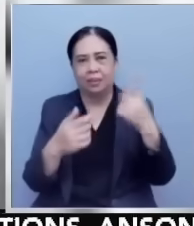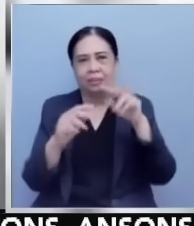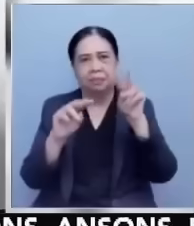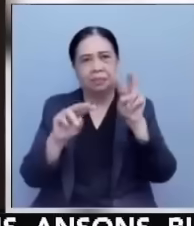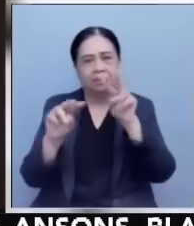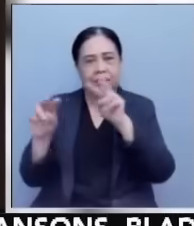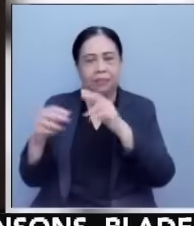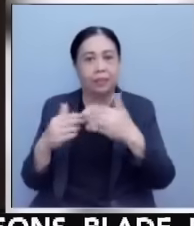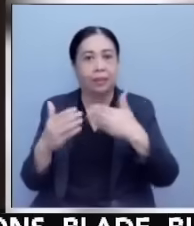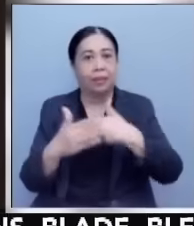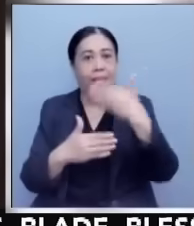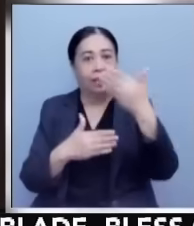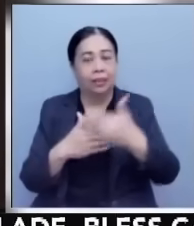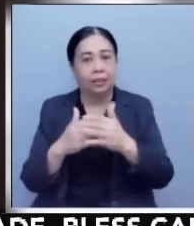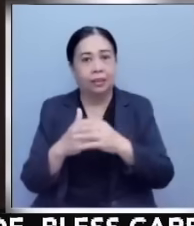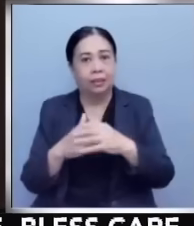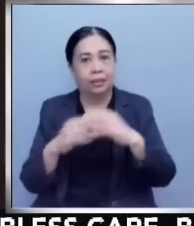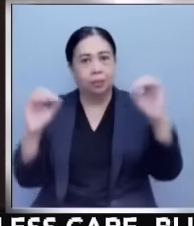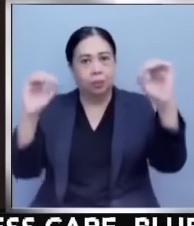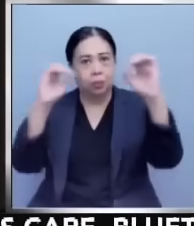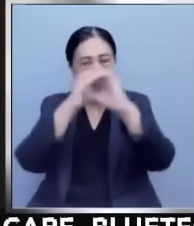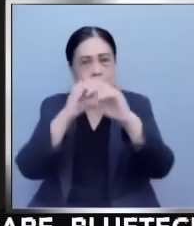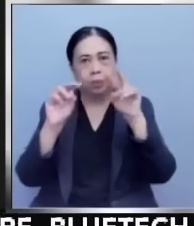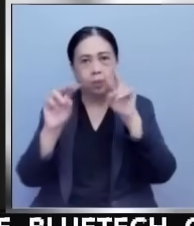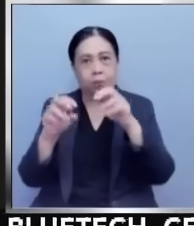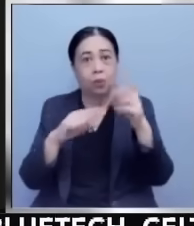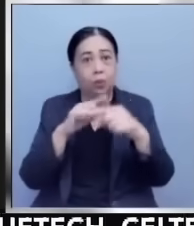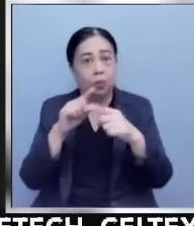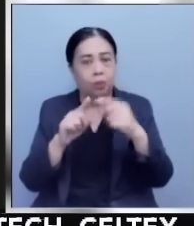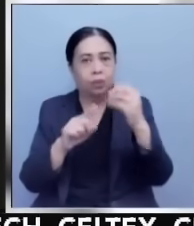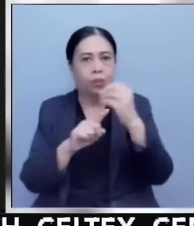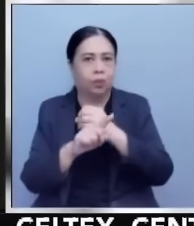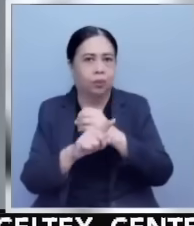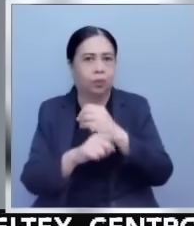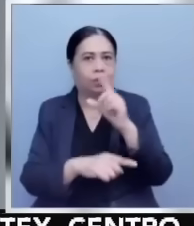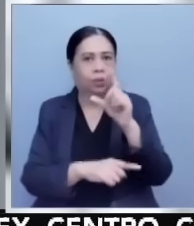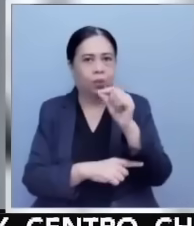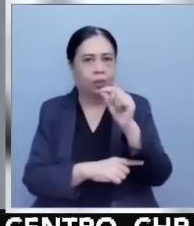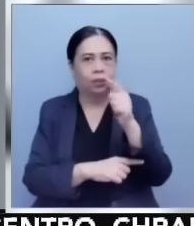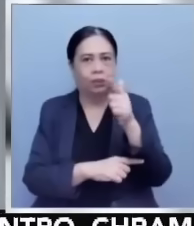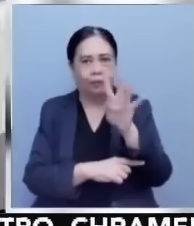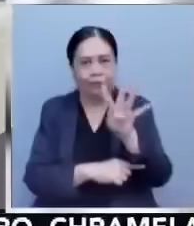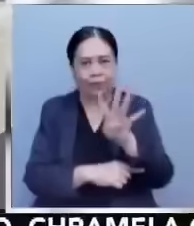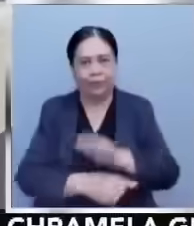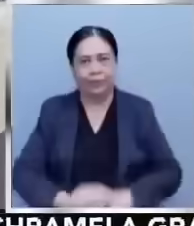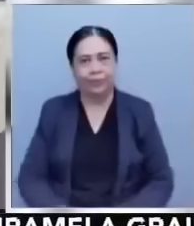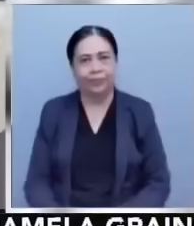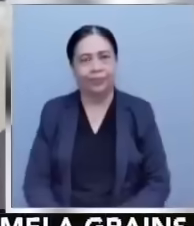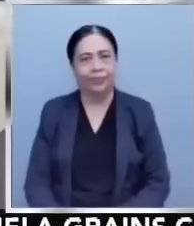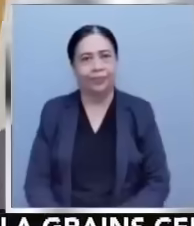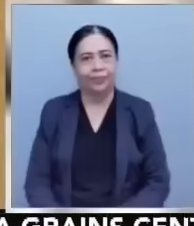na annular solar eclipse, masasaksihan sa October 2024.